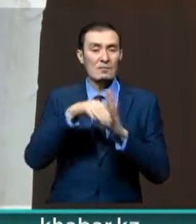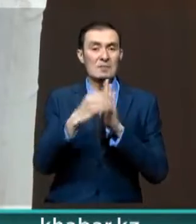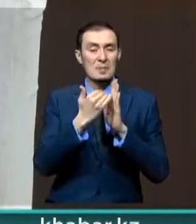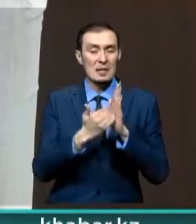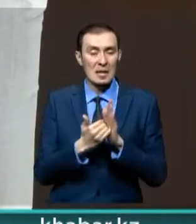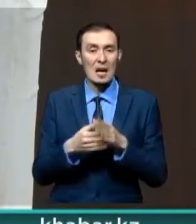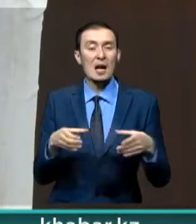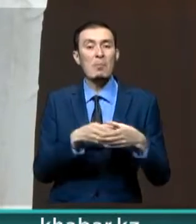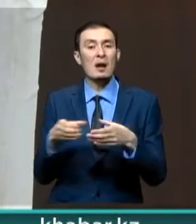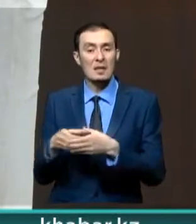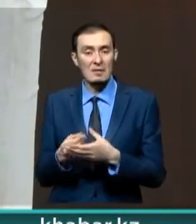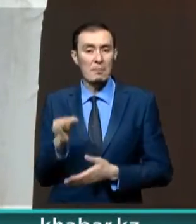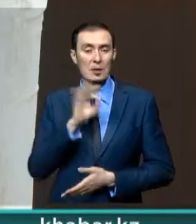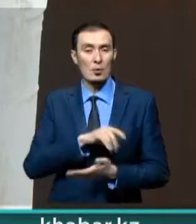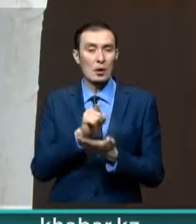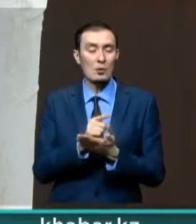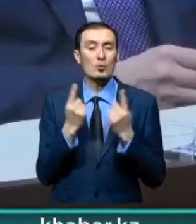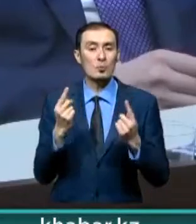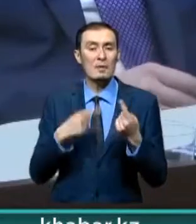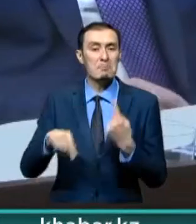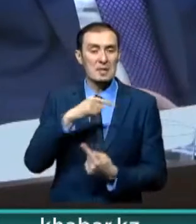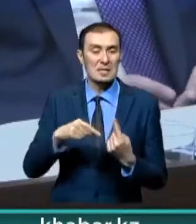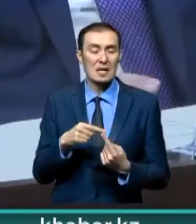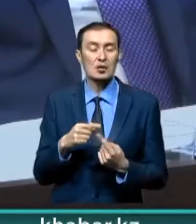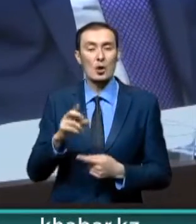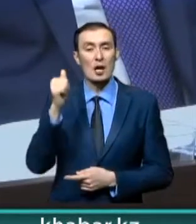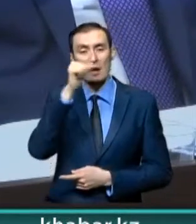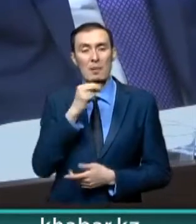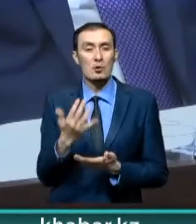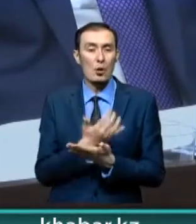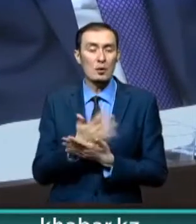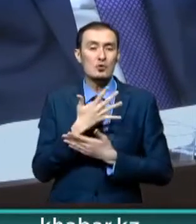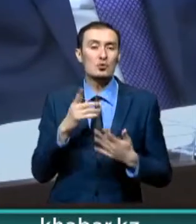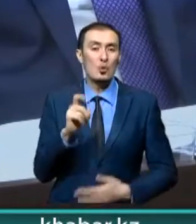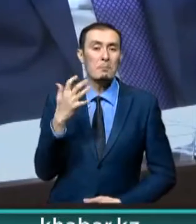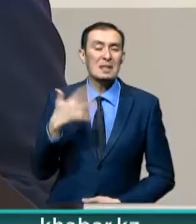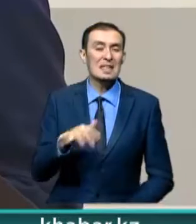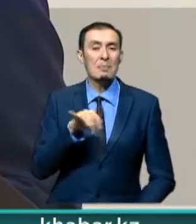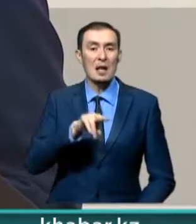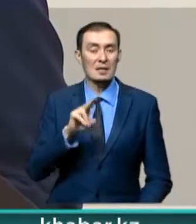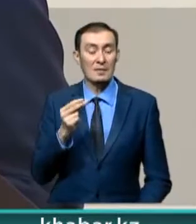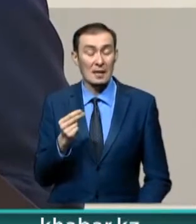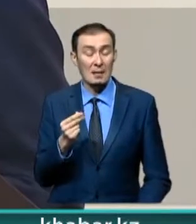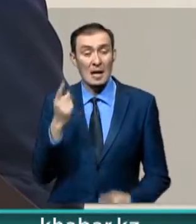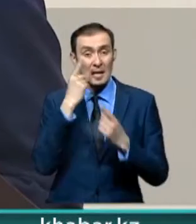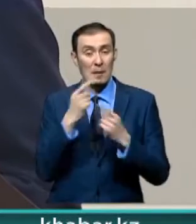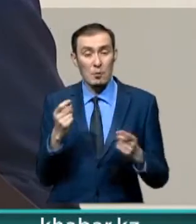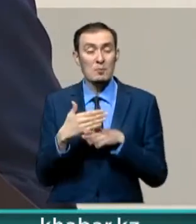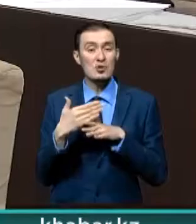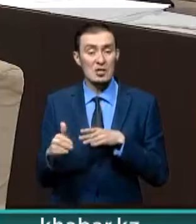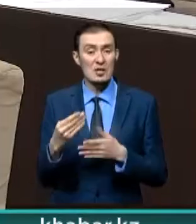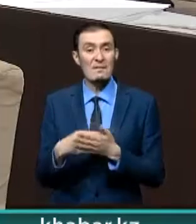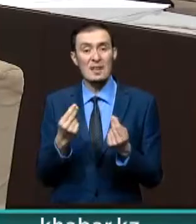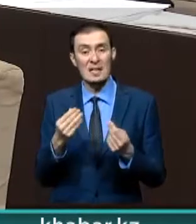корпоративный подоходный налог от крупного бизнеса с совокупным годовым доходом 150 миллиардов тенге напомним частично